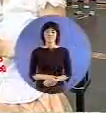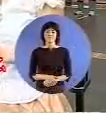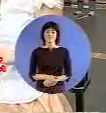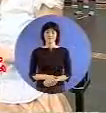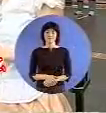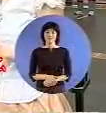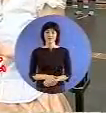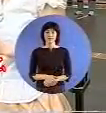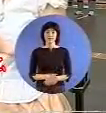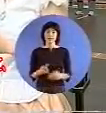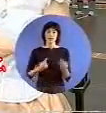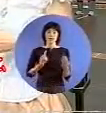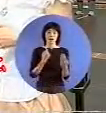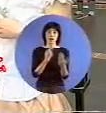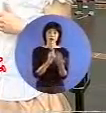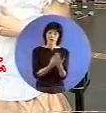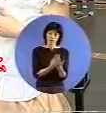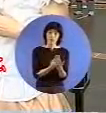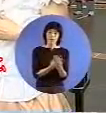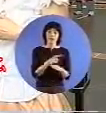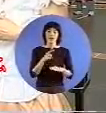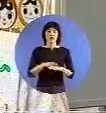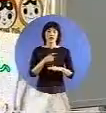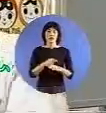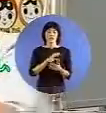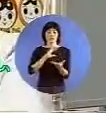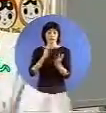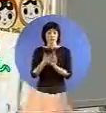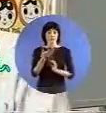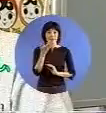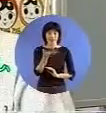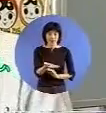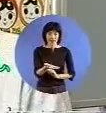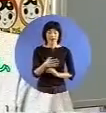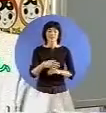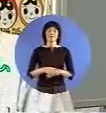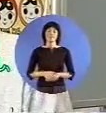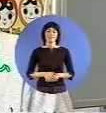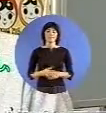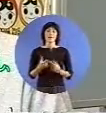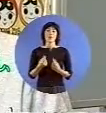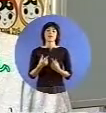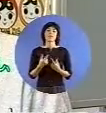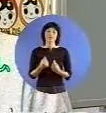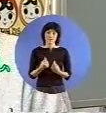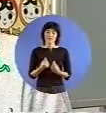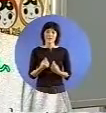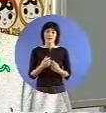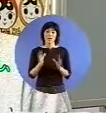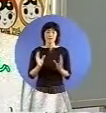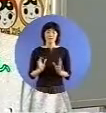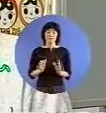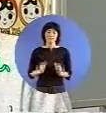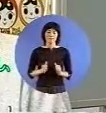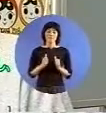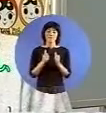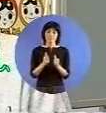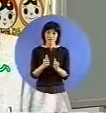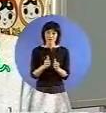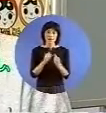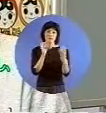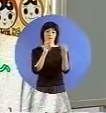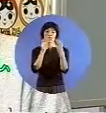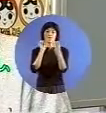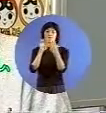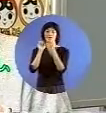おっちゃんガーデンに参加されるようになって性格も変わったの？ こういうところに来ますとみんなで喋りますから、まあ、結構笑う機会も多いですし、笑